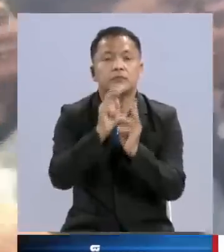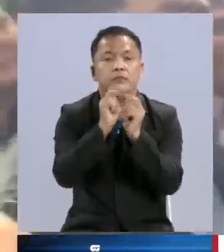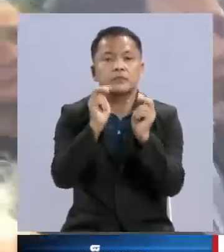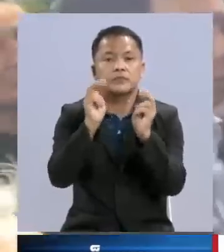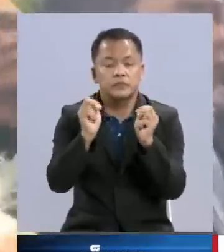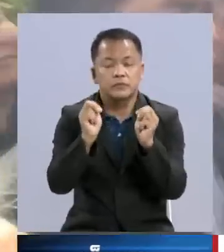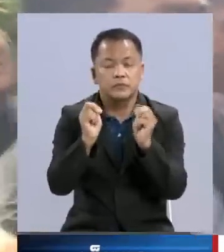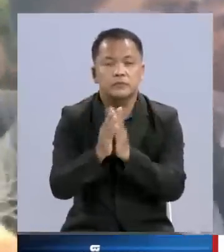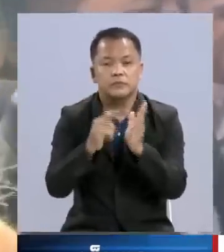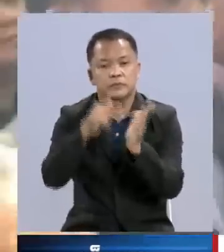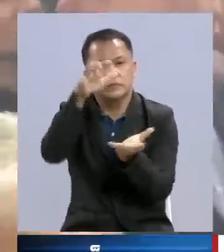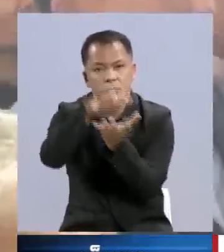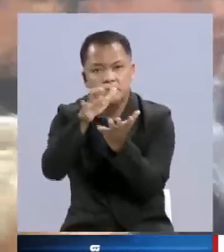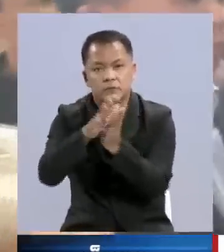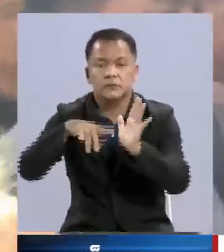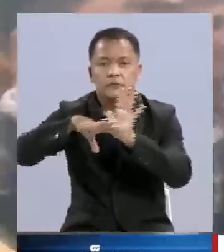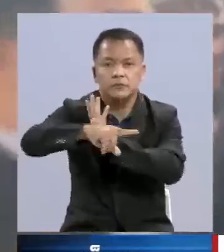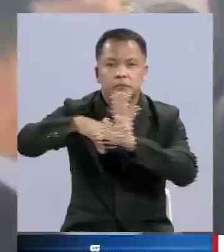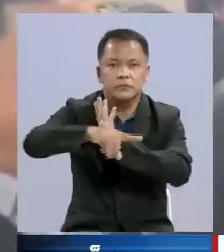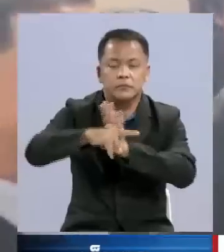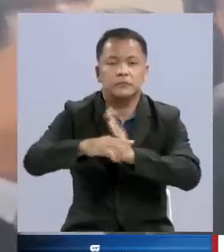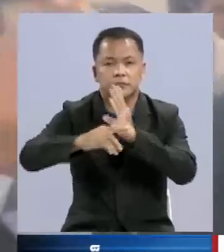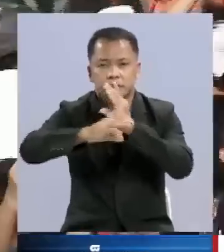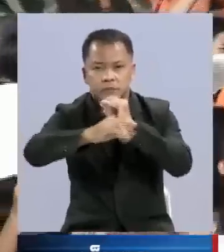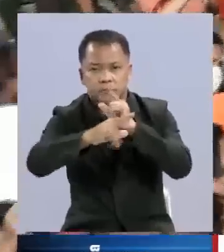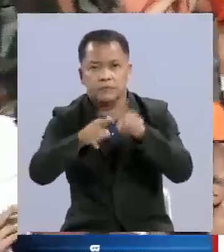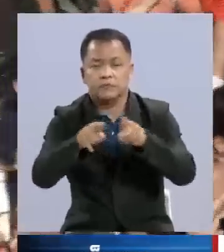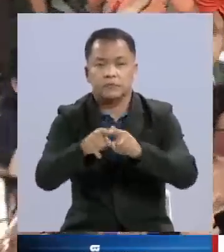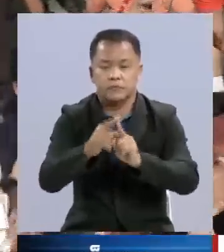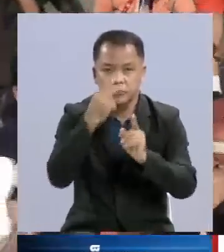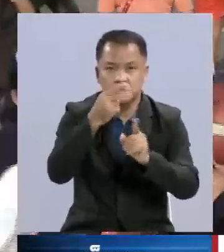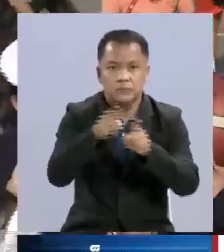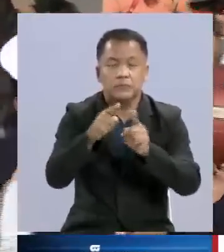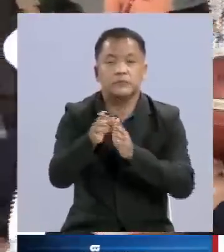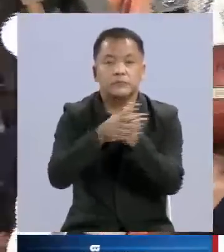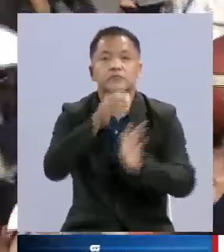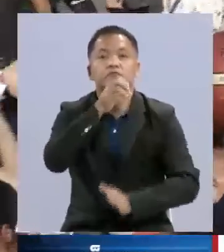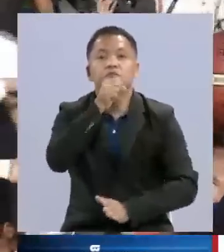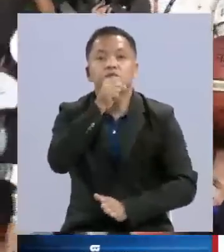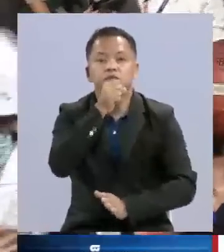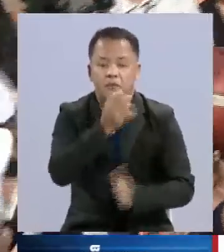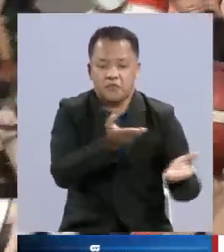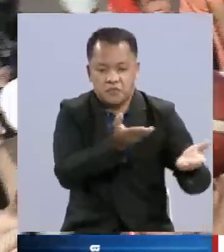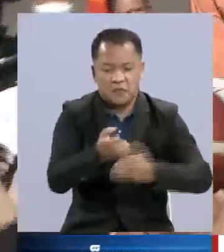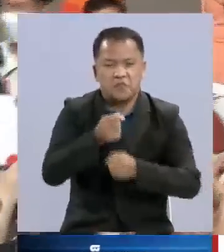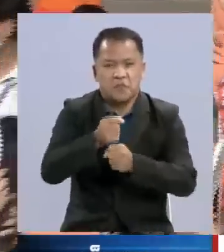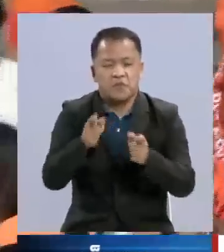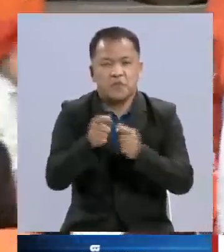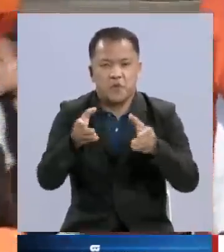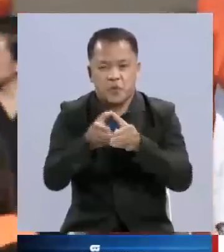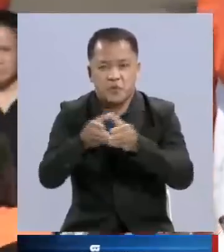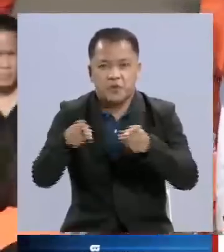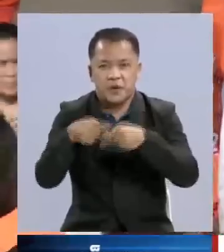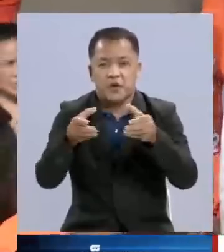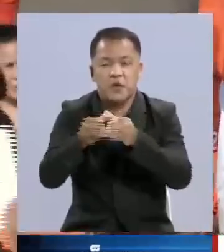รีสมุทรปราการชลบุรีระยองปรากฏภาพด้อมส้มนะฮะแห่ต้อนรับสร้างพลังกดดัน